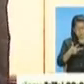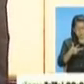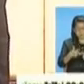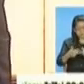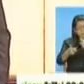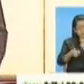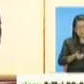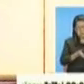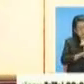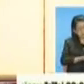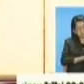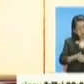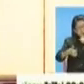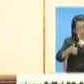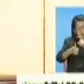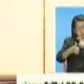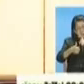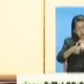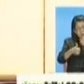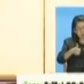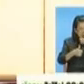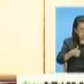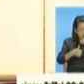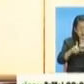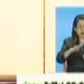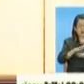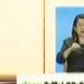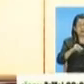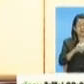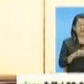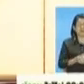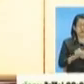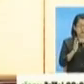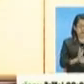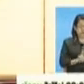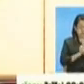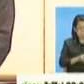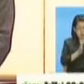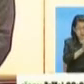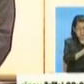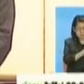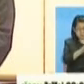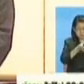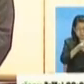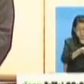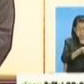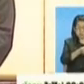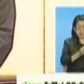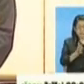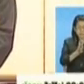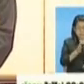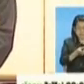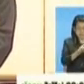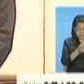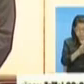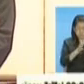วนเพิ่มเติมกรณีอย่างนี้นะครับคนเป็นนักกฎหมายต้องเข้าใจเพราะฉะนั้นดีไอเขา